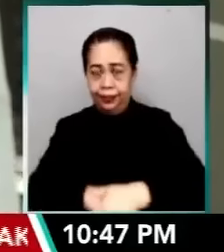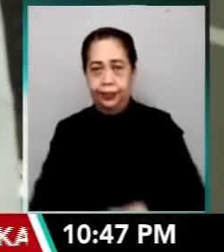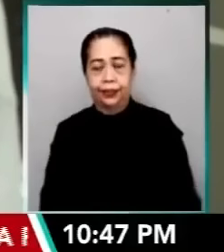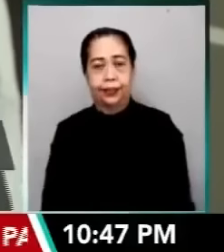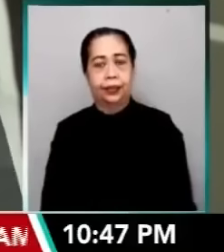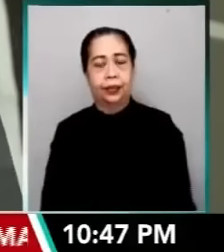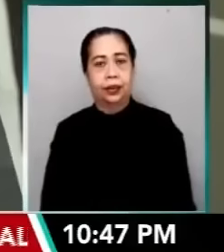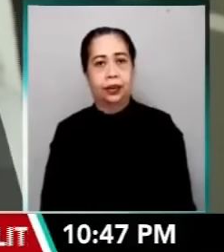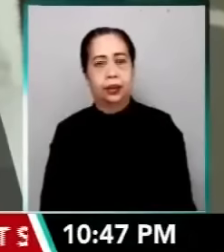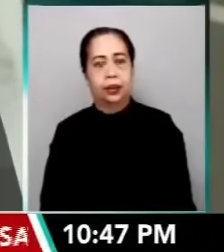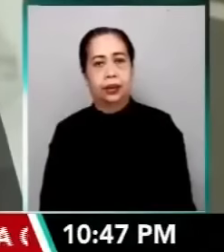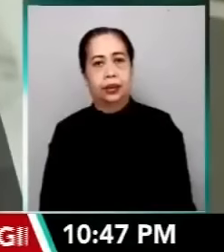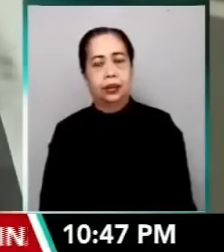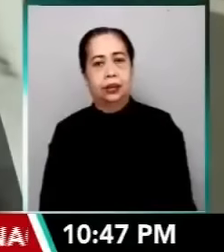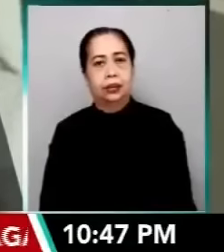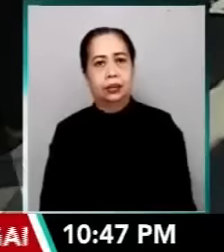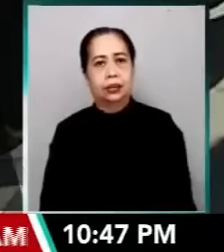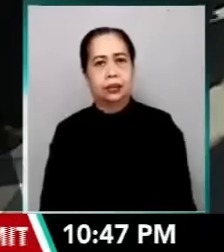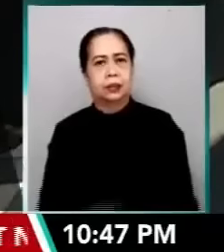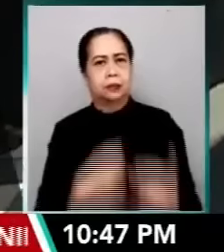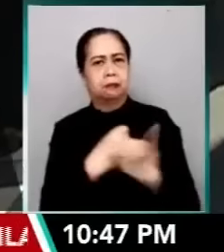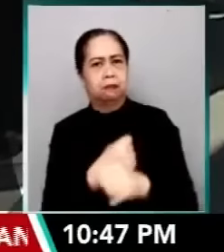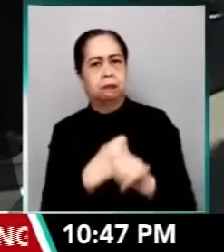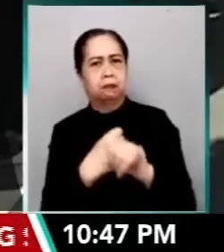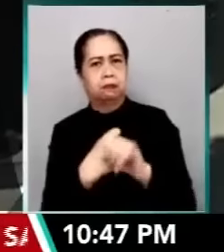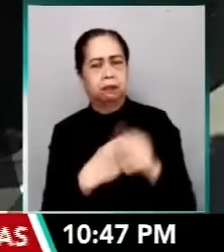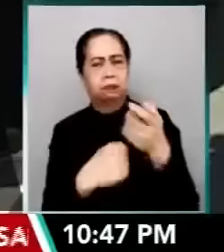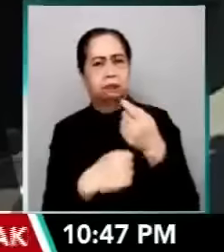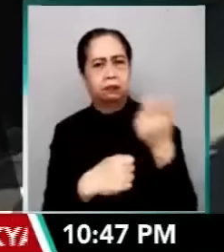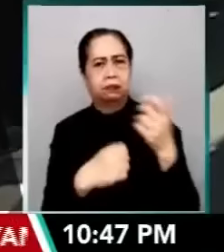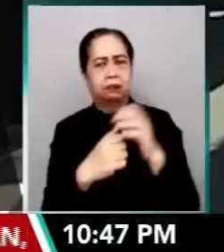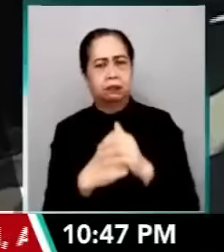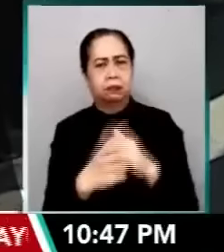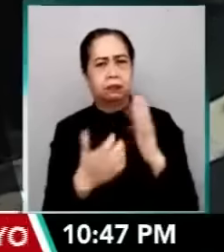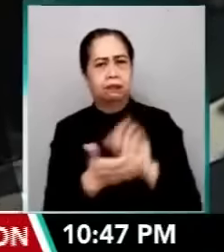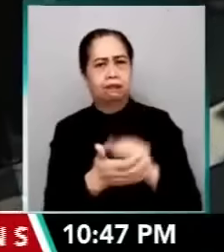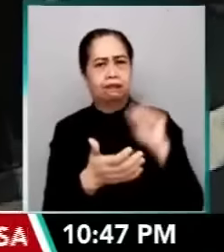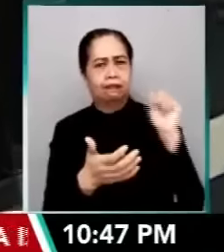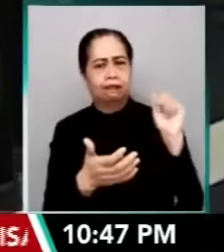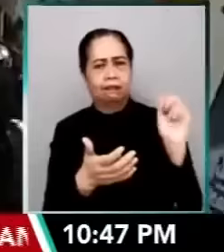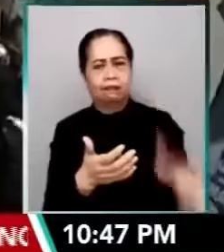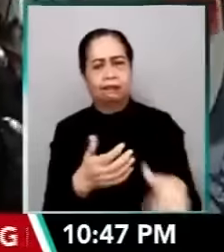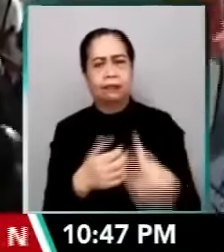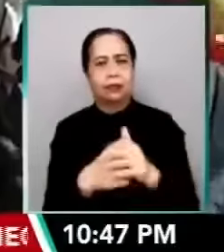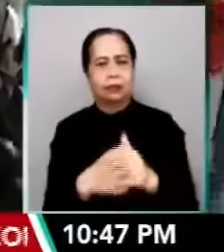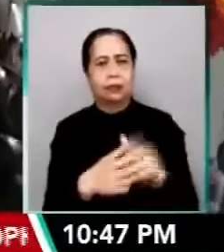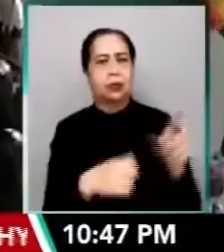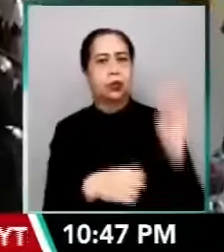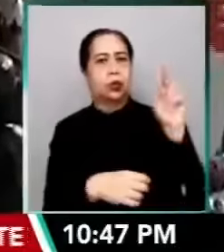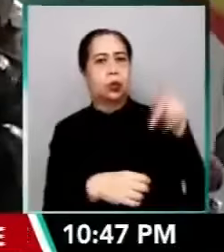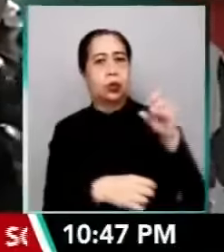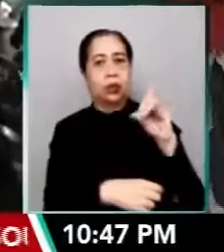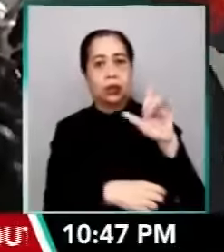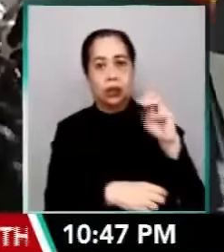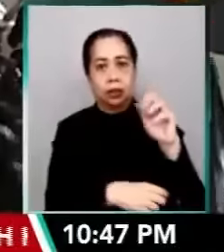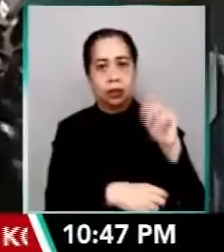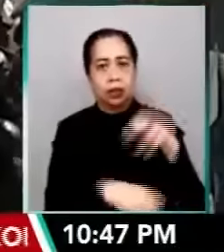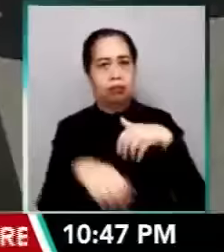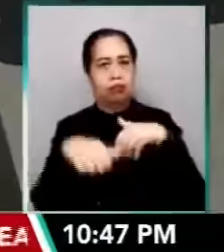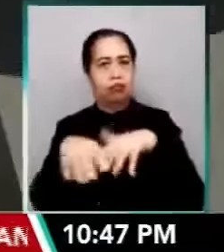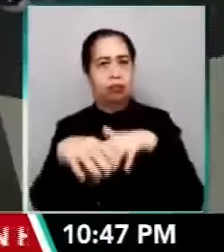Ibasura! Jeepney face out! Ibasura! Mula UP Diliman, nagmarcha papuntang tanggapan